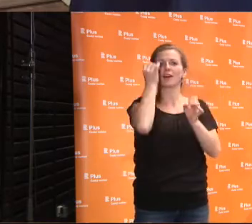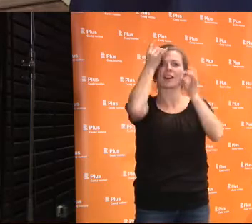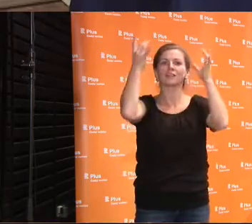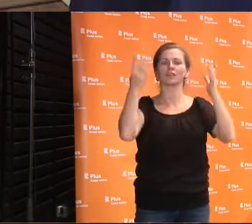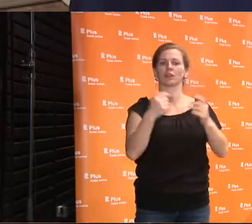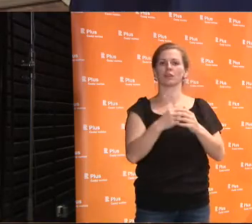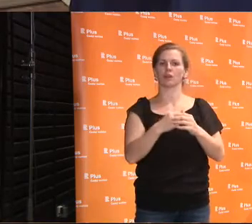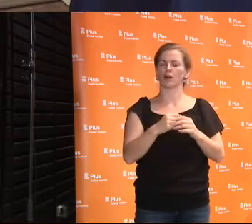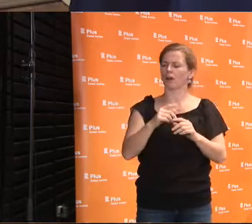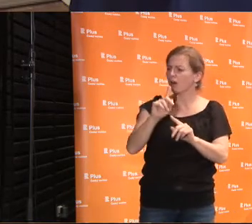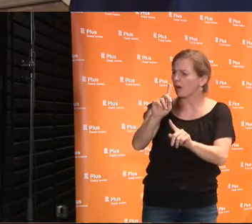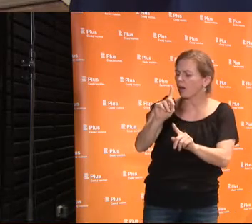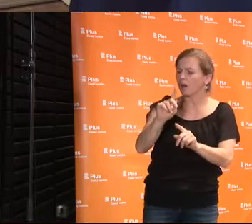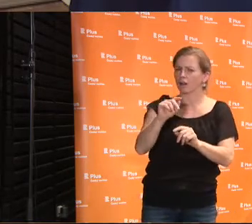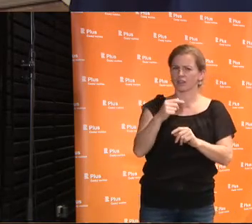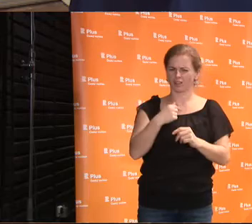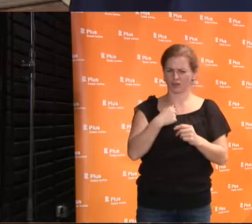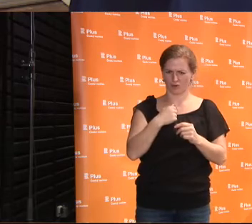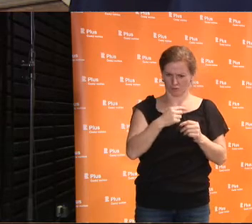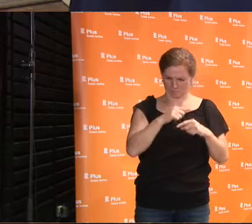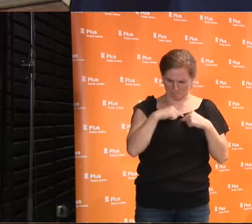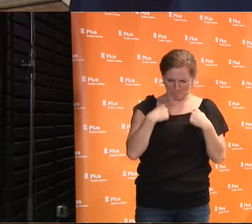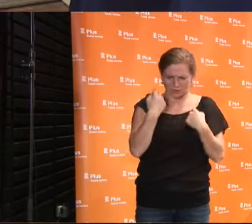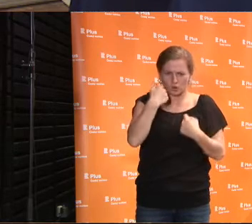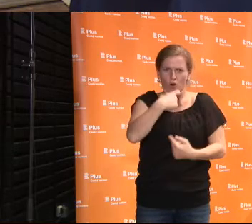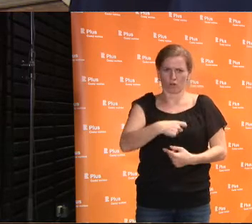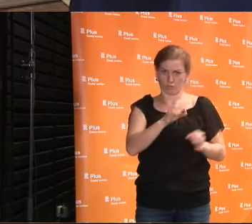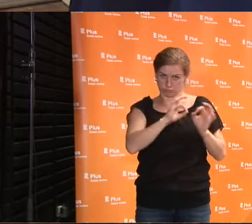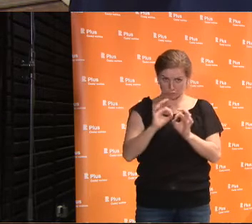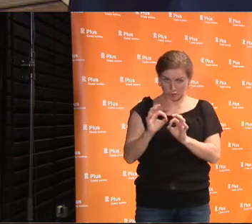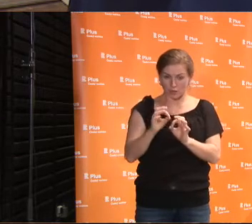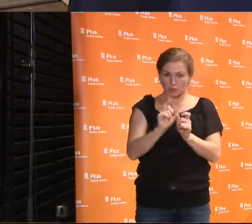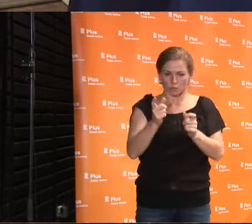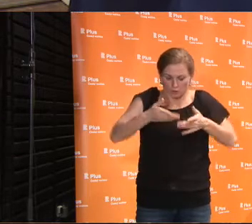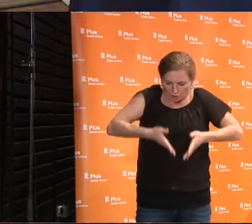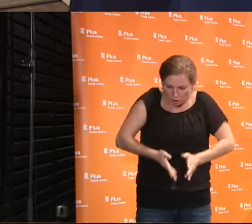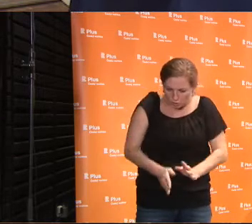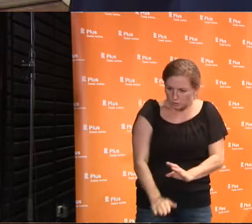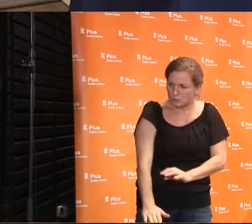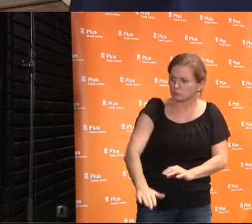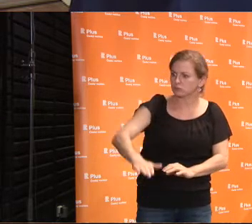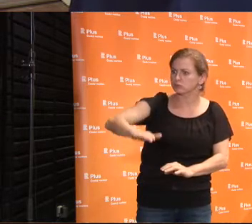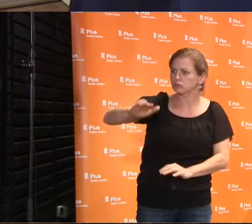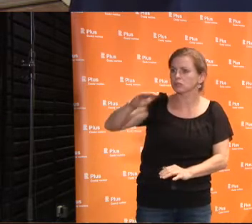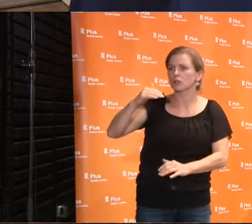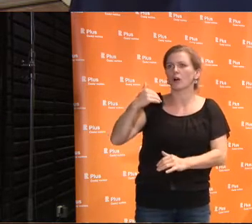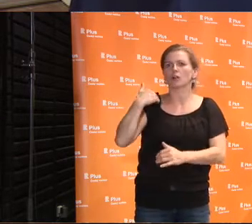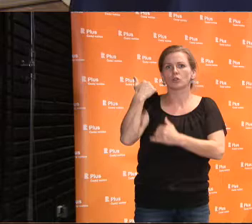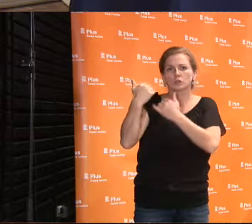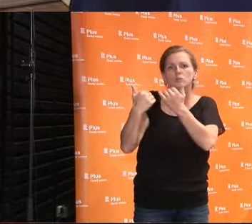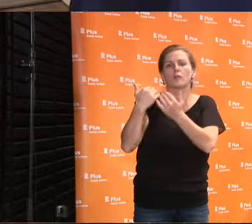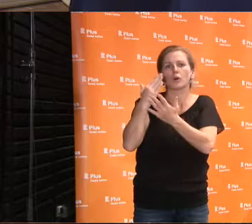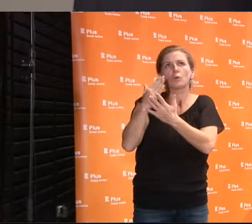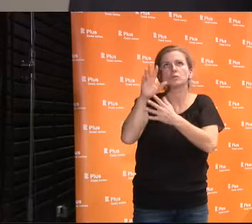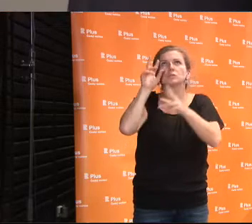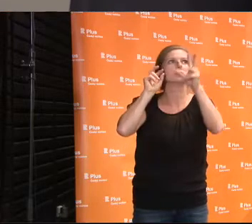když se rodíme jako jedinci bez nějakých informací a ty si teprve osvojujeme v průběhu našeho dospívání? Víte, já si myslím, v